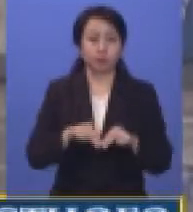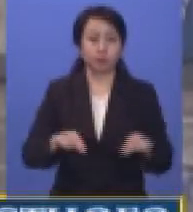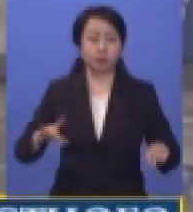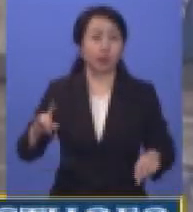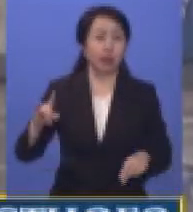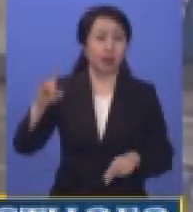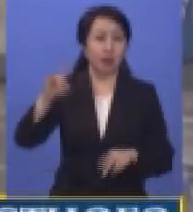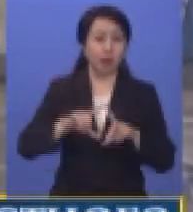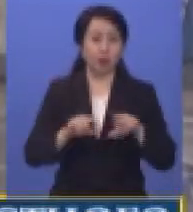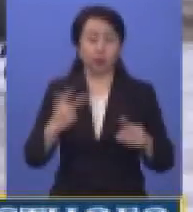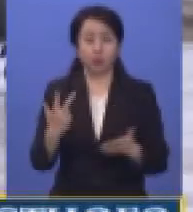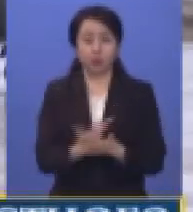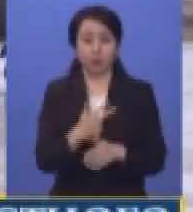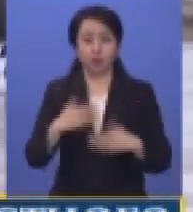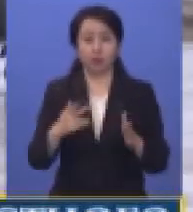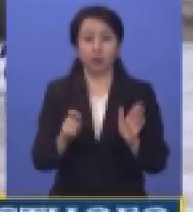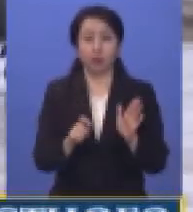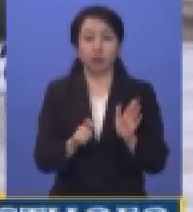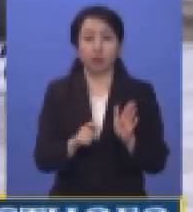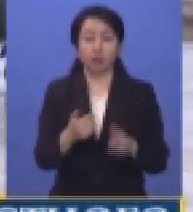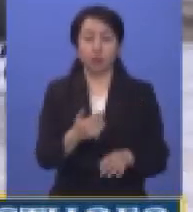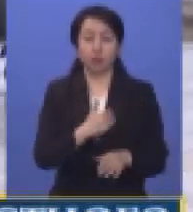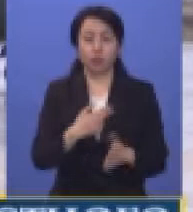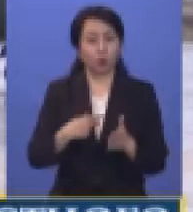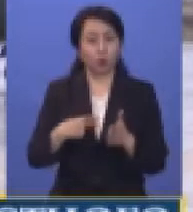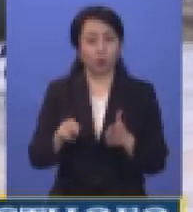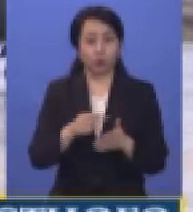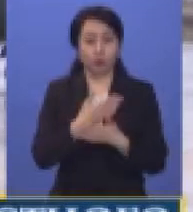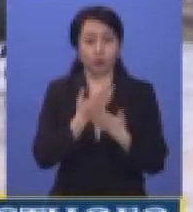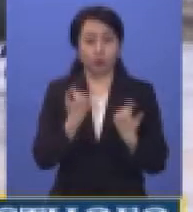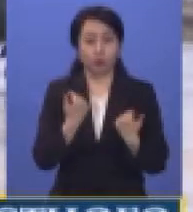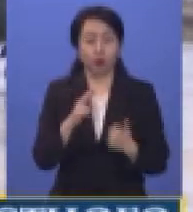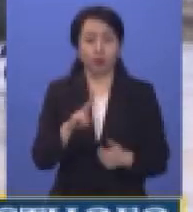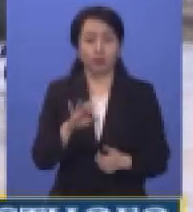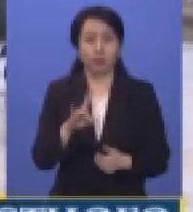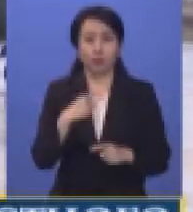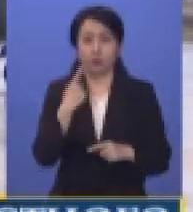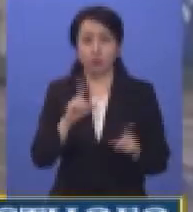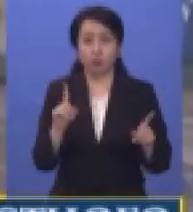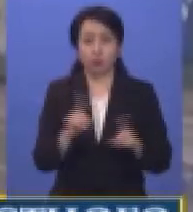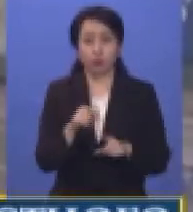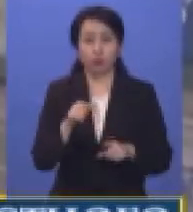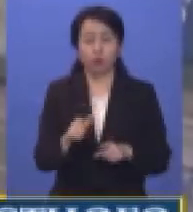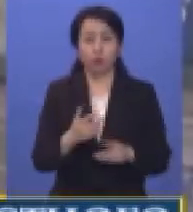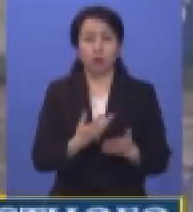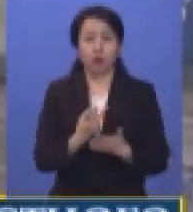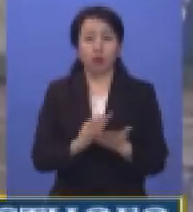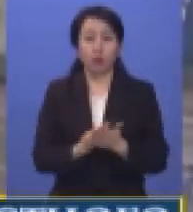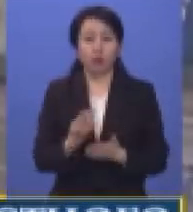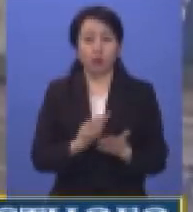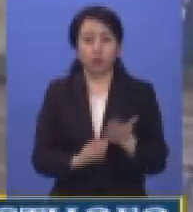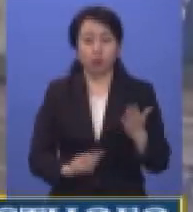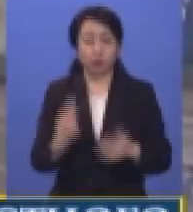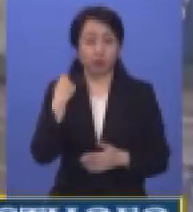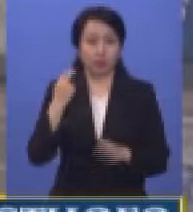аэропорта, который уже 3 раза выставляли на торги. Но желающих его приобрести так и не нашлось. Кумар Аксакалов отметил, что от него больше расходов, чем доходов.